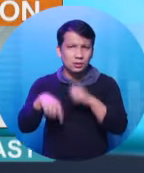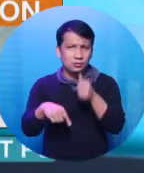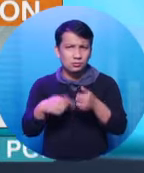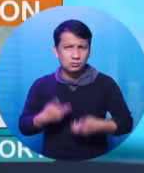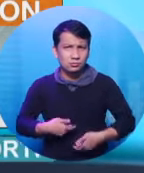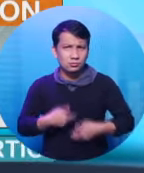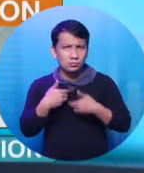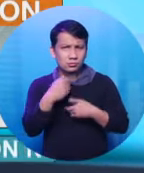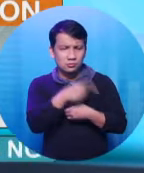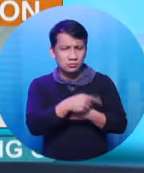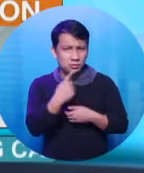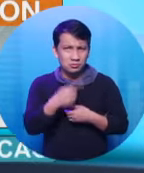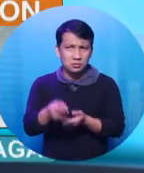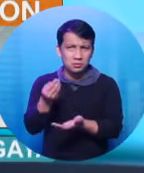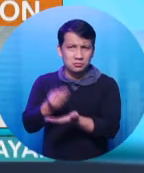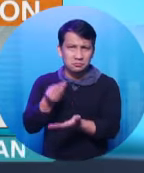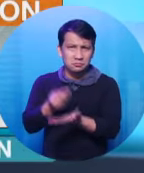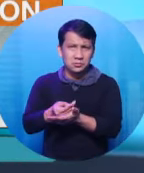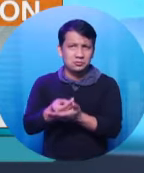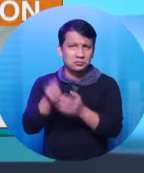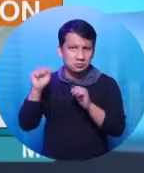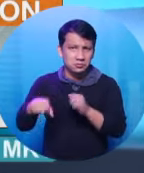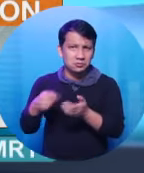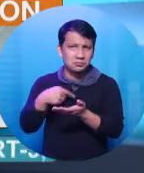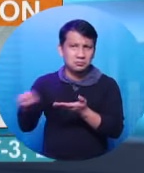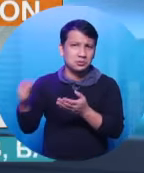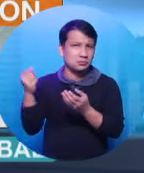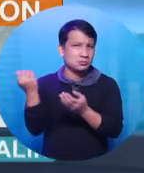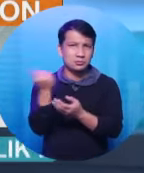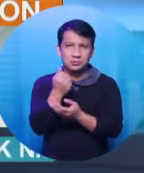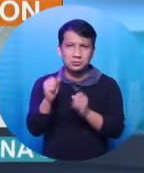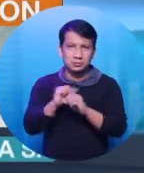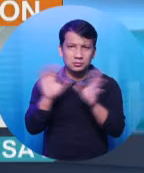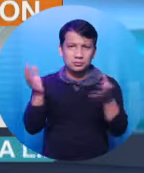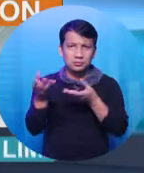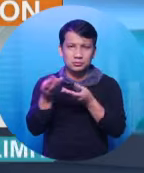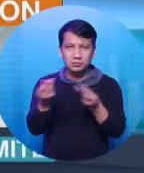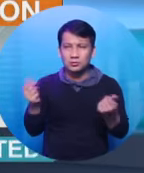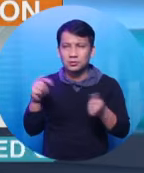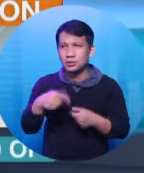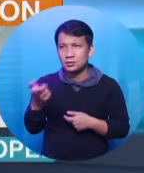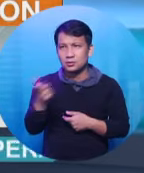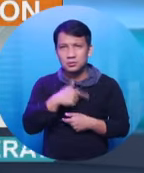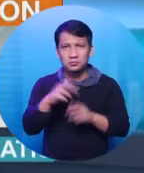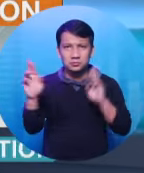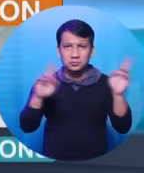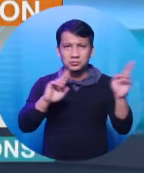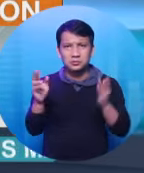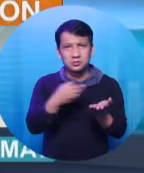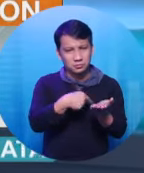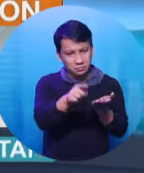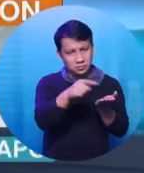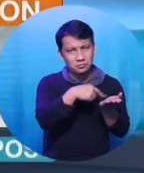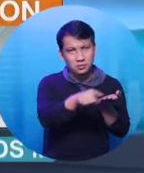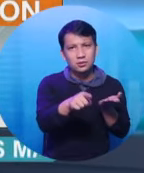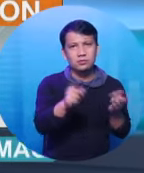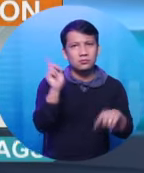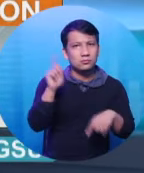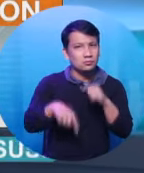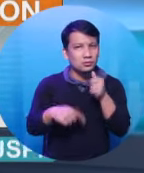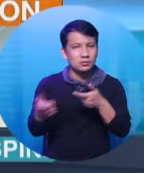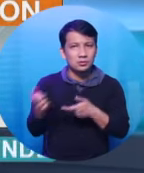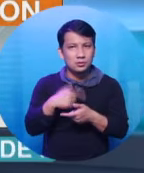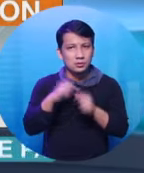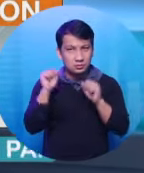nagmamayabang po ito. Sabi niya, money can buy everything daw po. So, very clear dito na parang handa siya manuhol. So parang hindi na siya makasuhol,